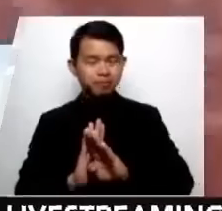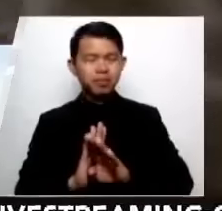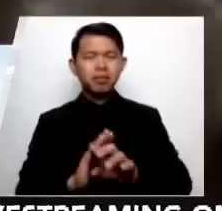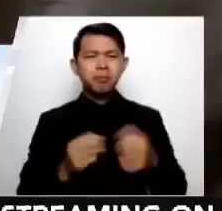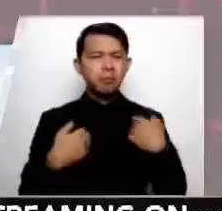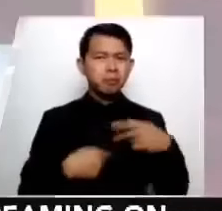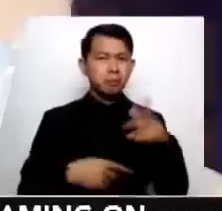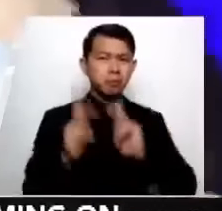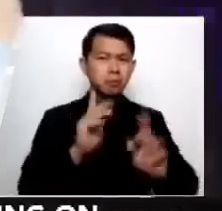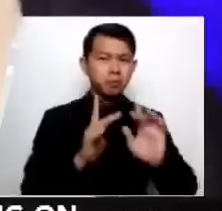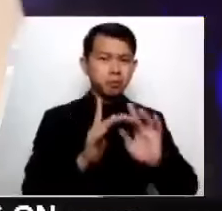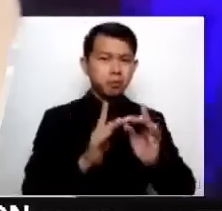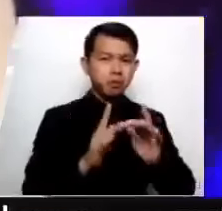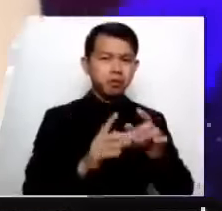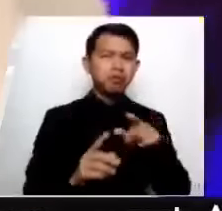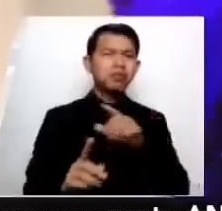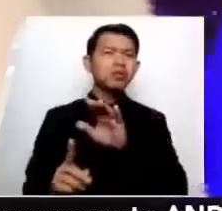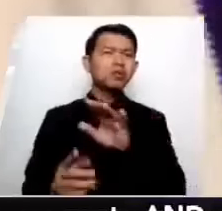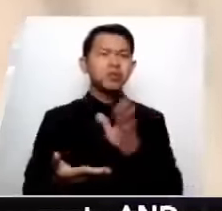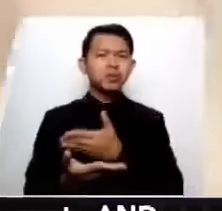isang kanta niya.